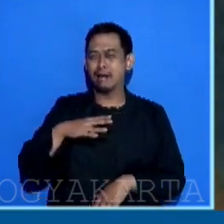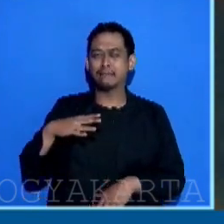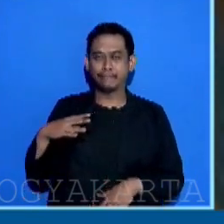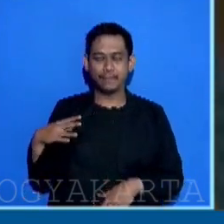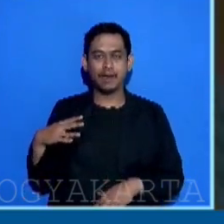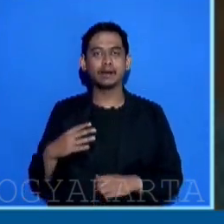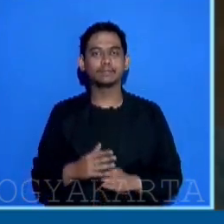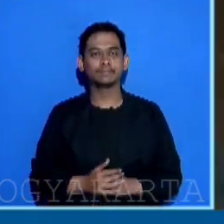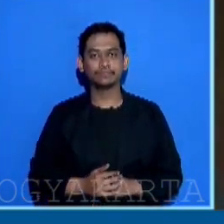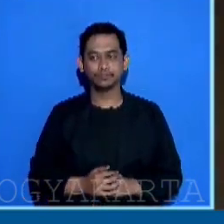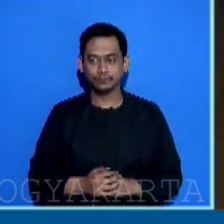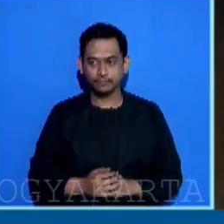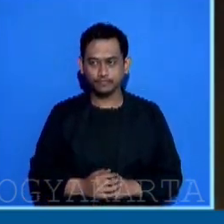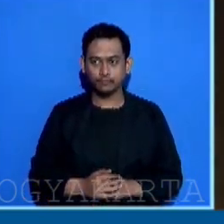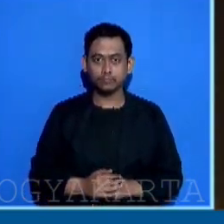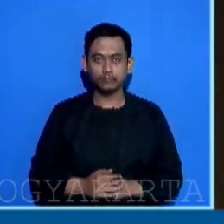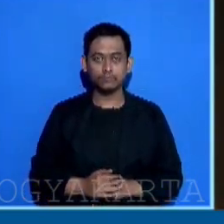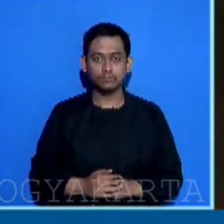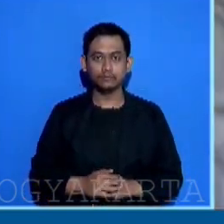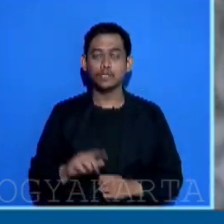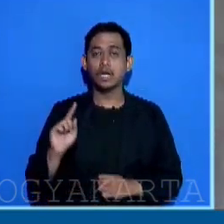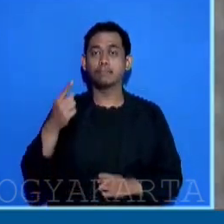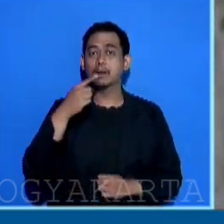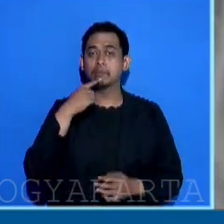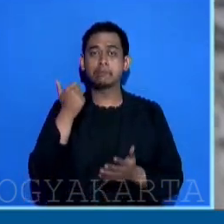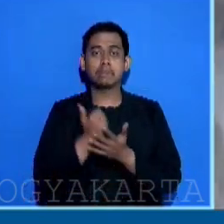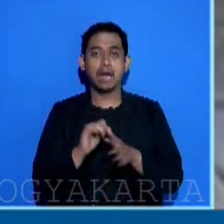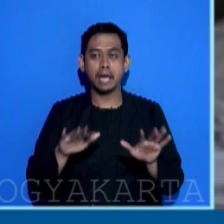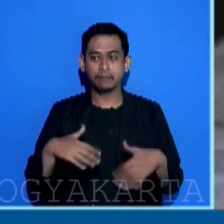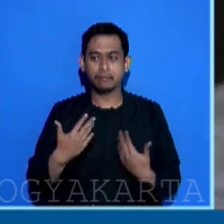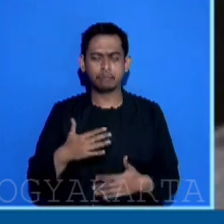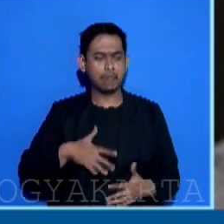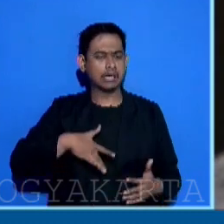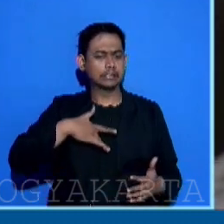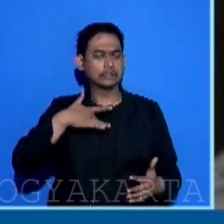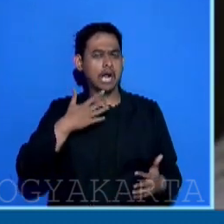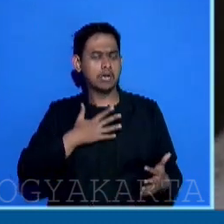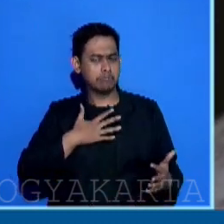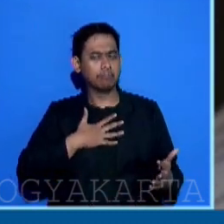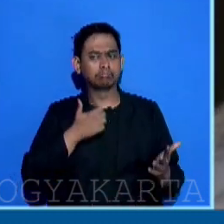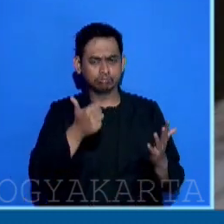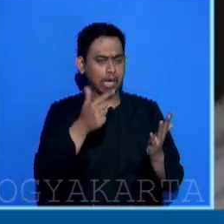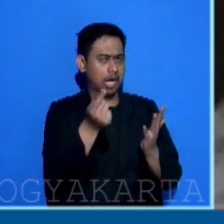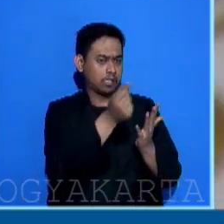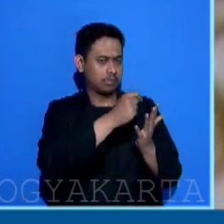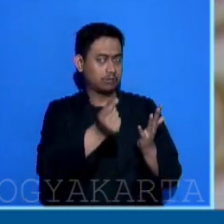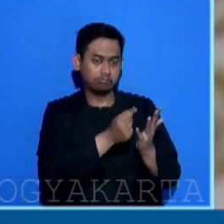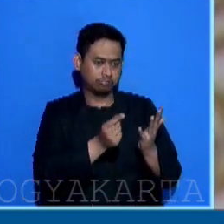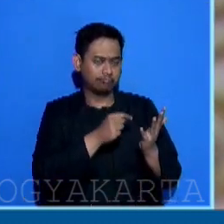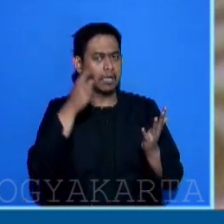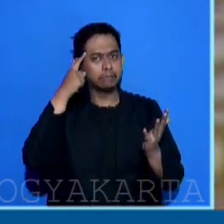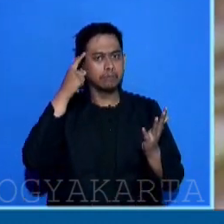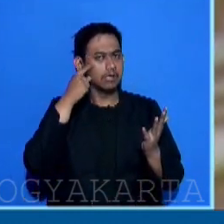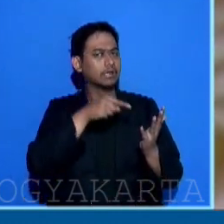setunggaling bab ingkang damel mko King Manah asiling bak tulis ingkang dipun asilakening pengrajin ba in girioyo moten namungaken